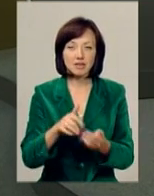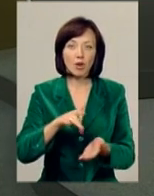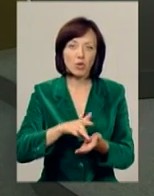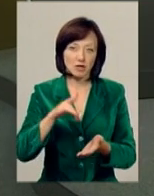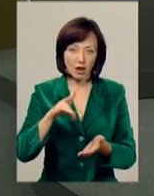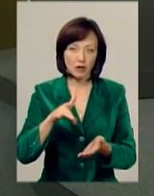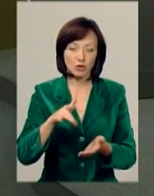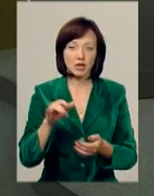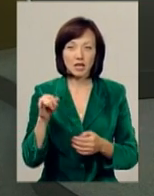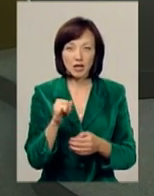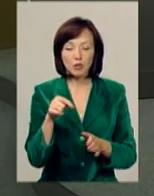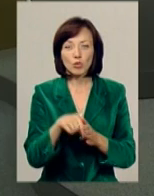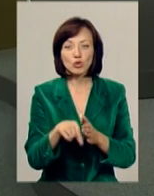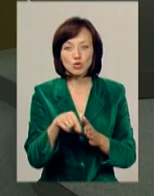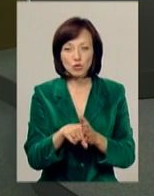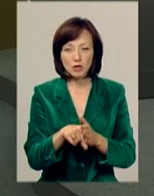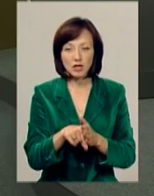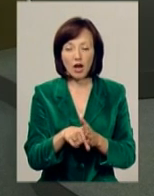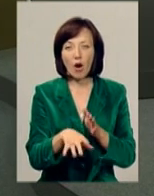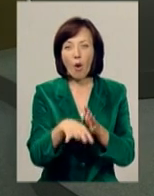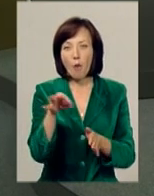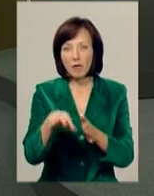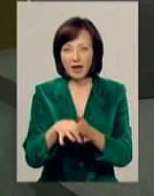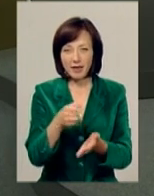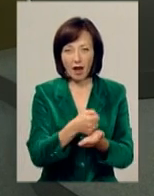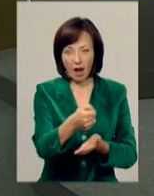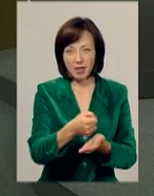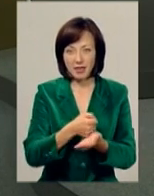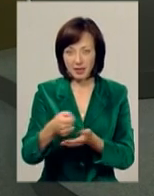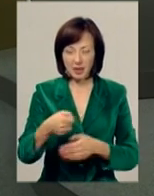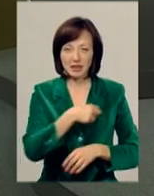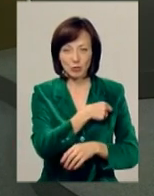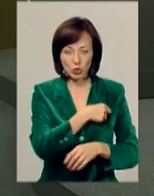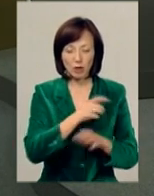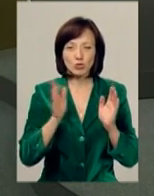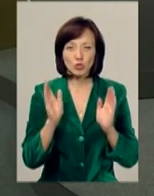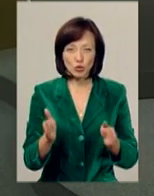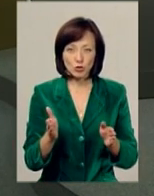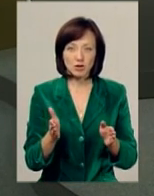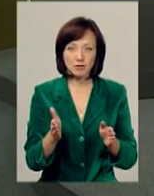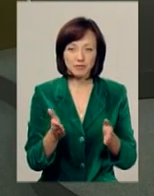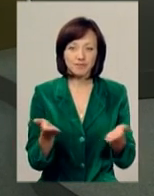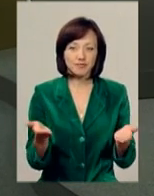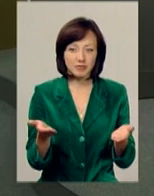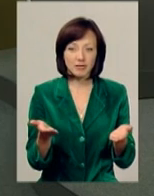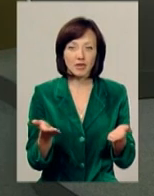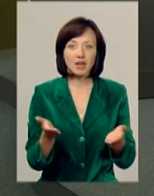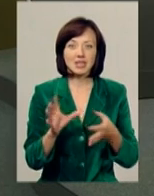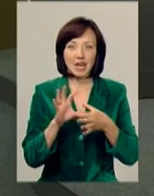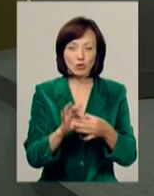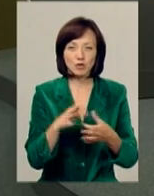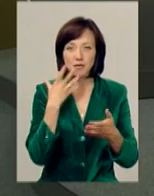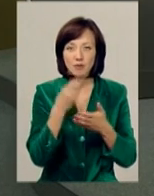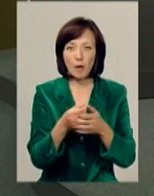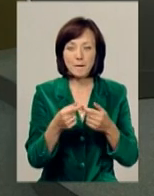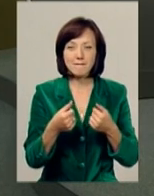партій по суті от обрані кандидати об депутати обрані вони будуть заручниками свого партійного осередку Вони не зможуть